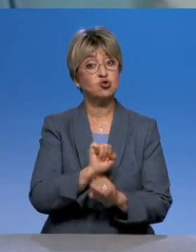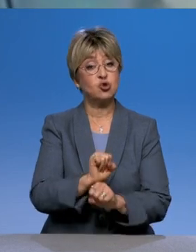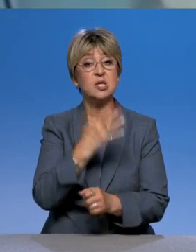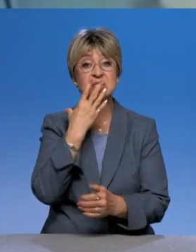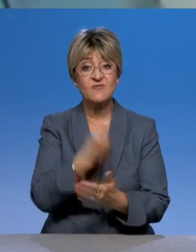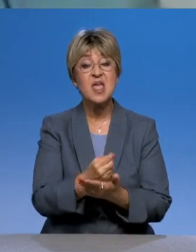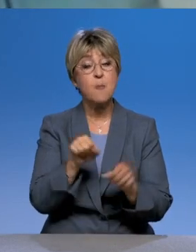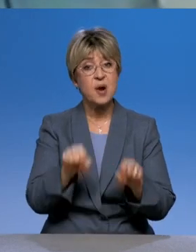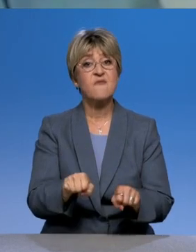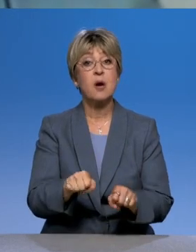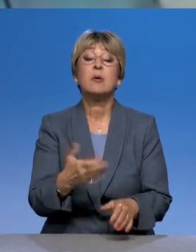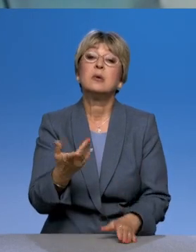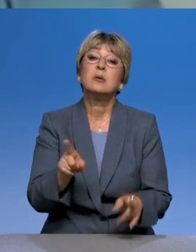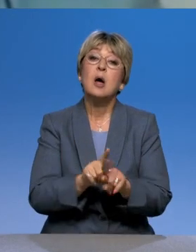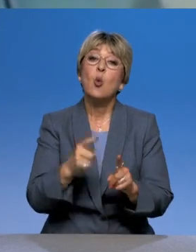устроен мир.